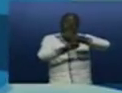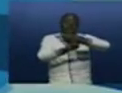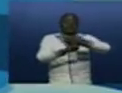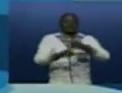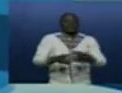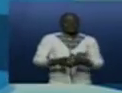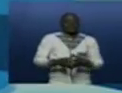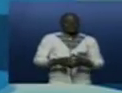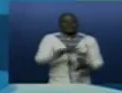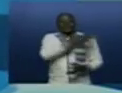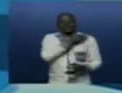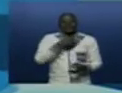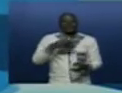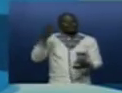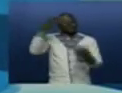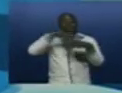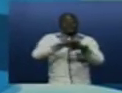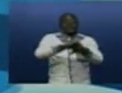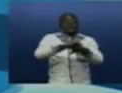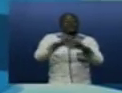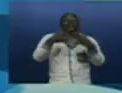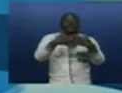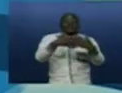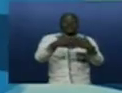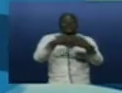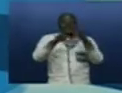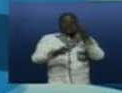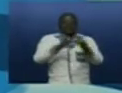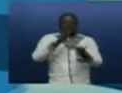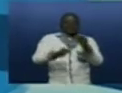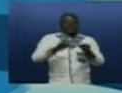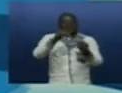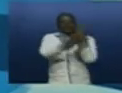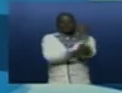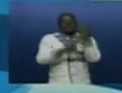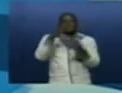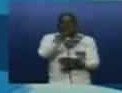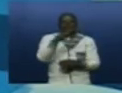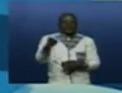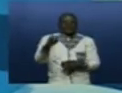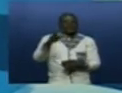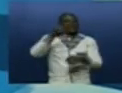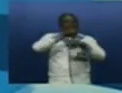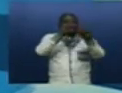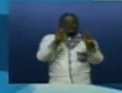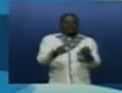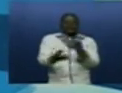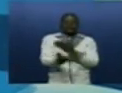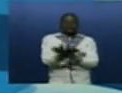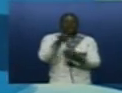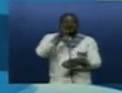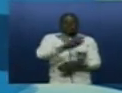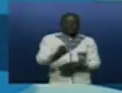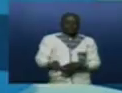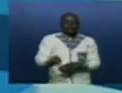Et de l'intégrité des appareils judiciaires des pays francophones, il en est question ce matin à Ouagadougou. Le but